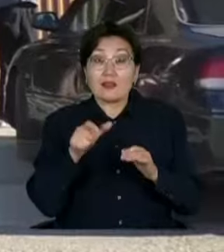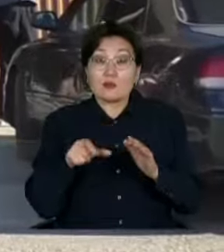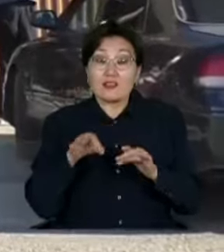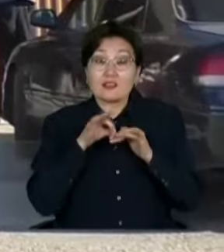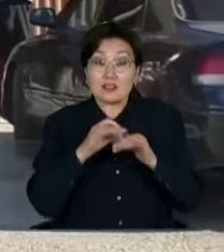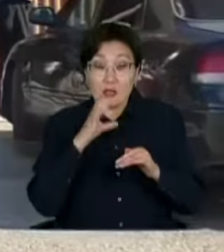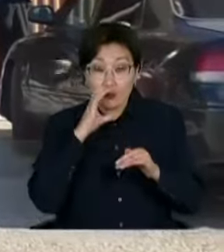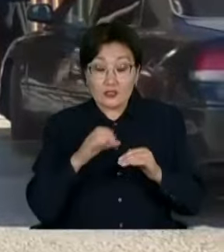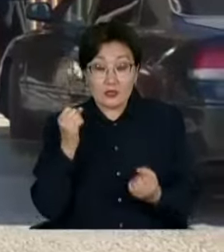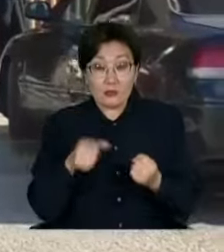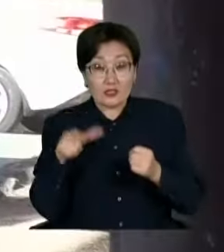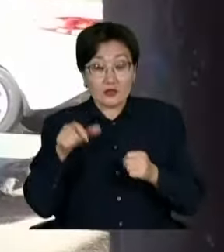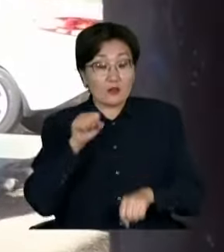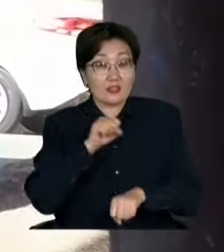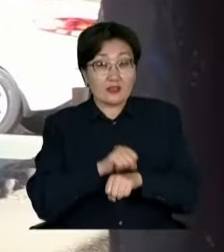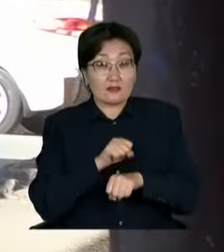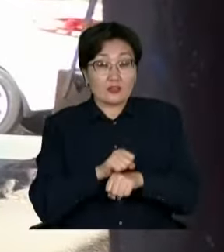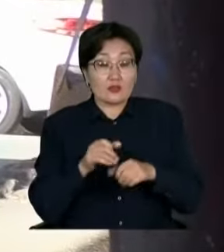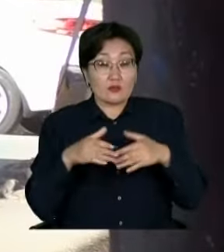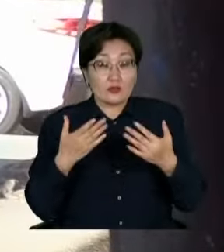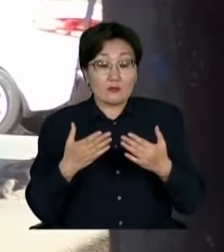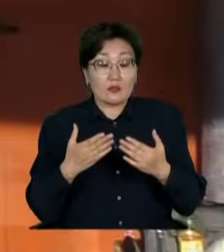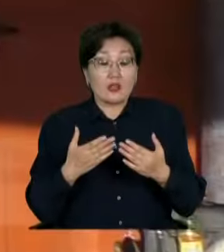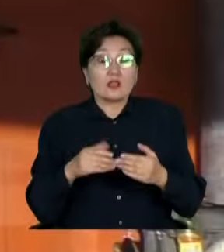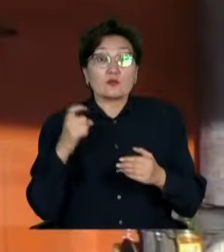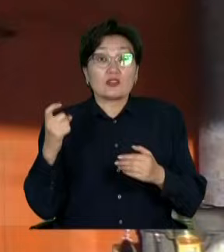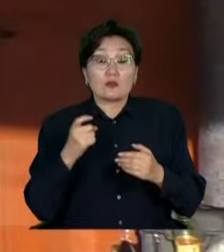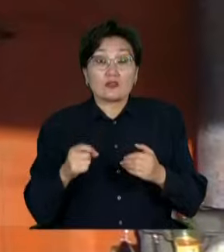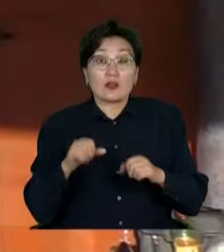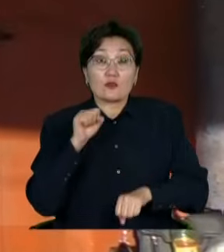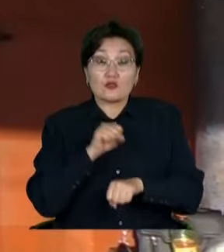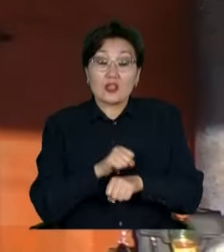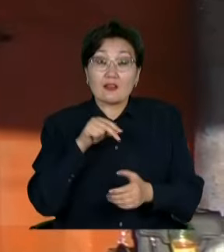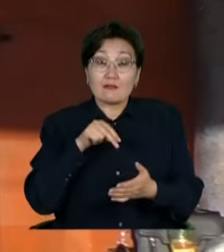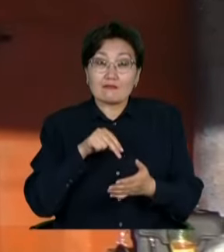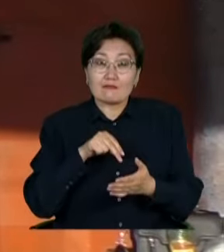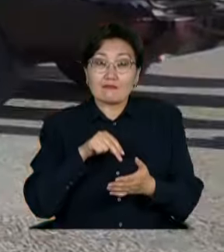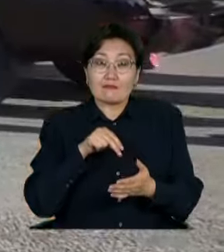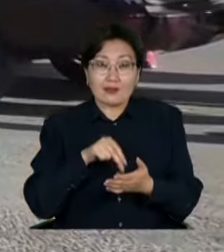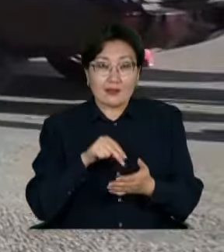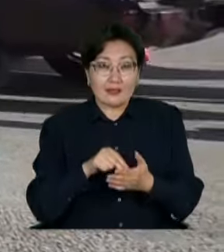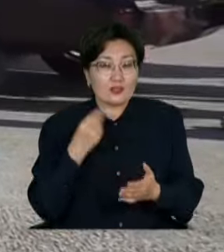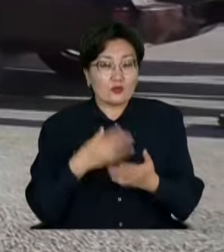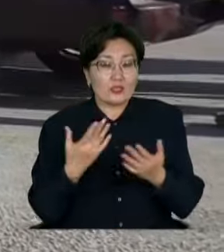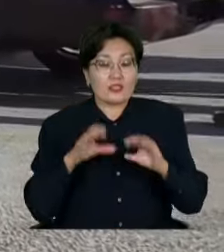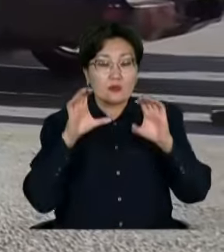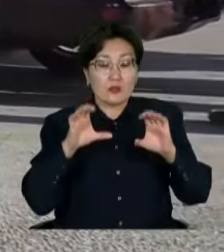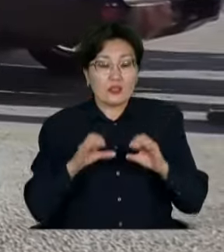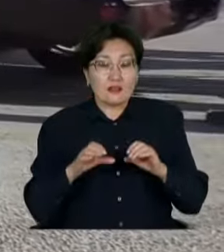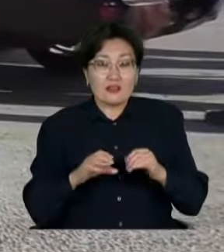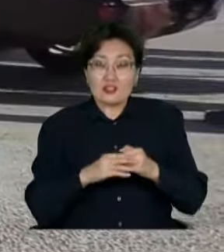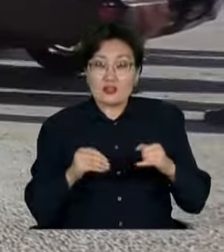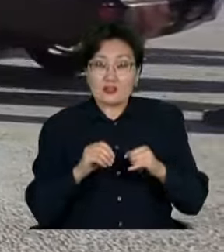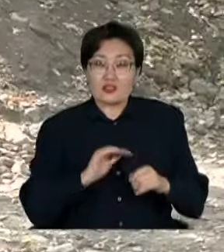газель жүргізушілері аялдамасыз қалмақ. Автобекет иесінің тұрақ бағасын көтеруі қаншалықты заңды. Жер жеке өткіткен